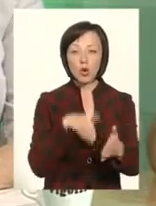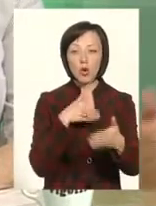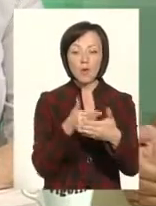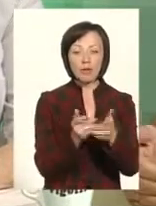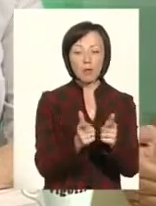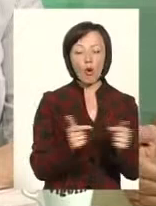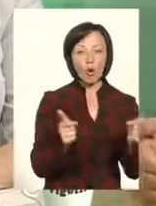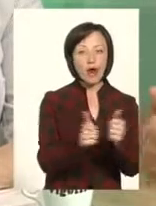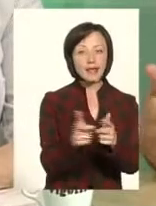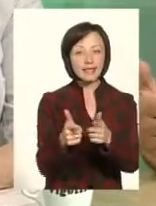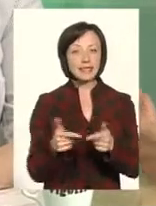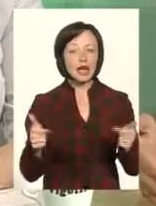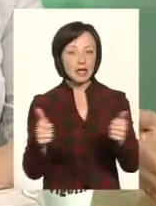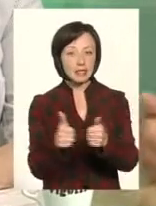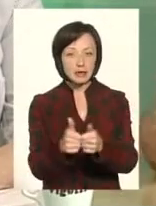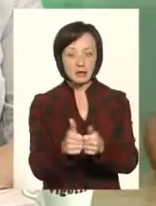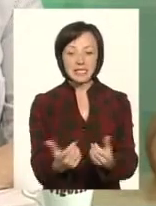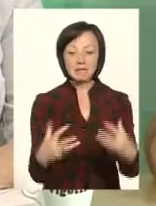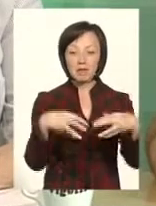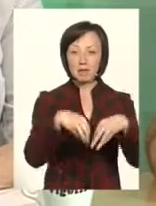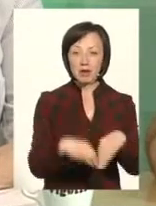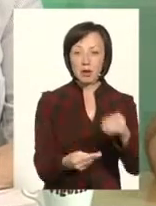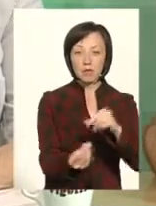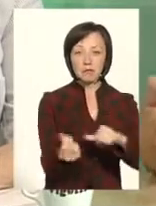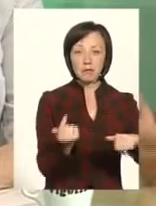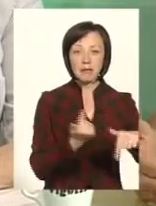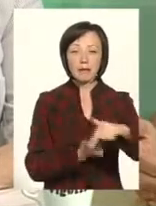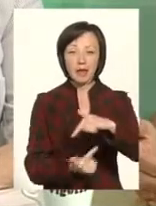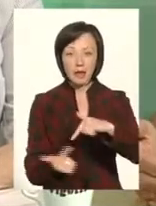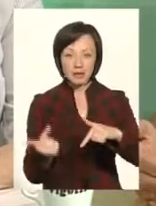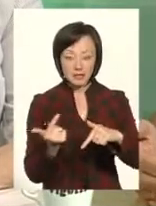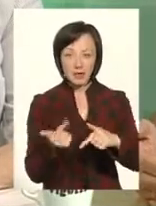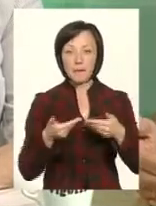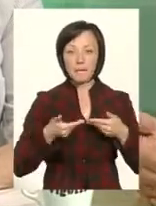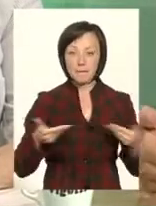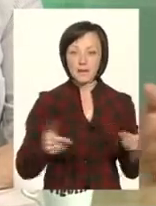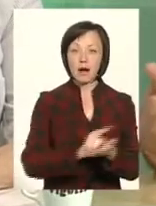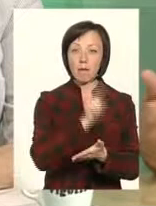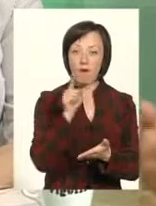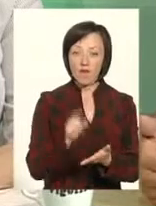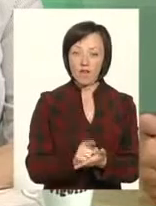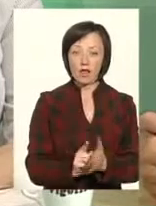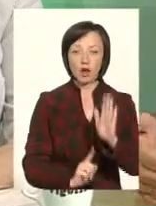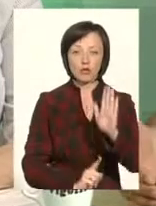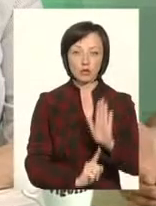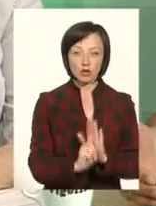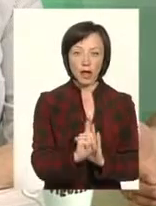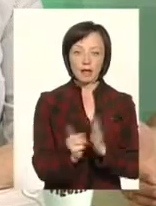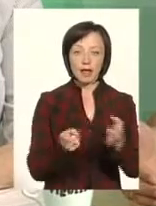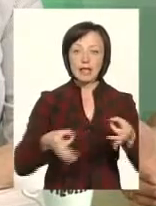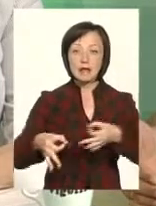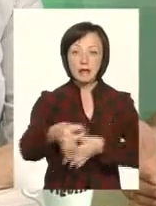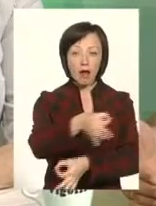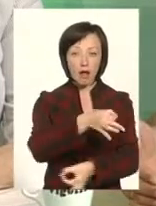громадськими організаціями, спільно з підприємцями і бізнесом ми повинні розпочати діалог